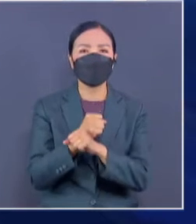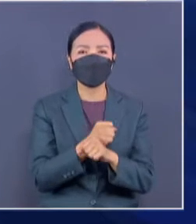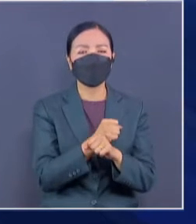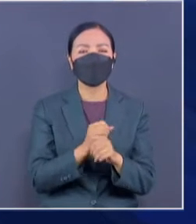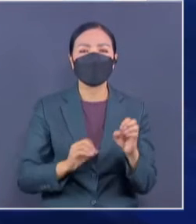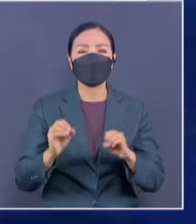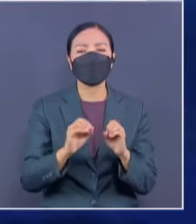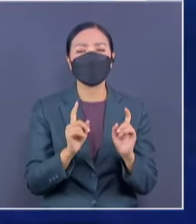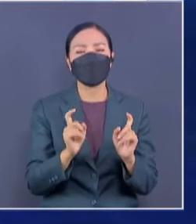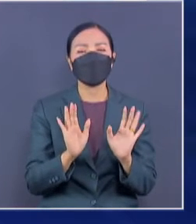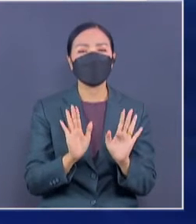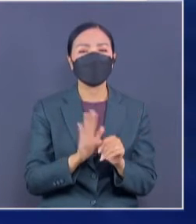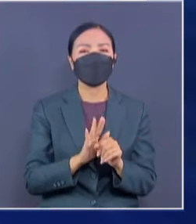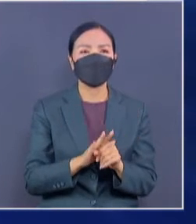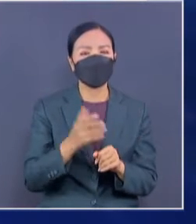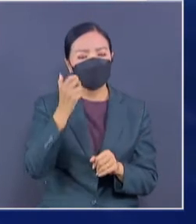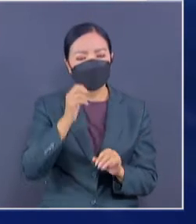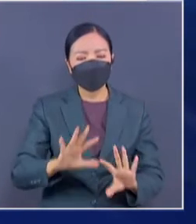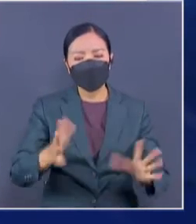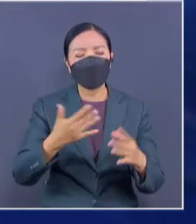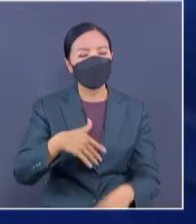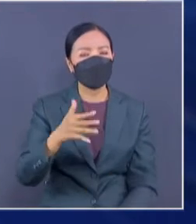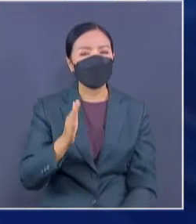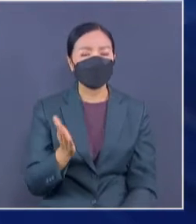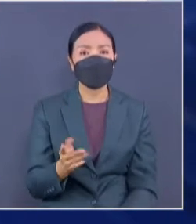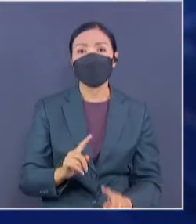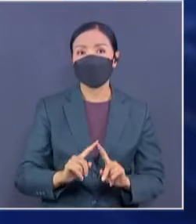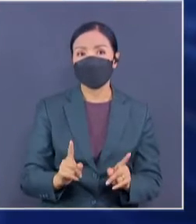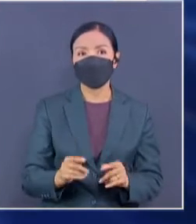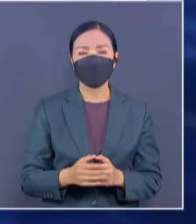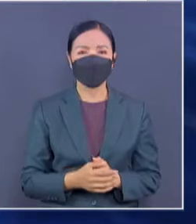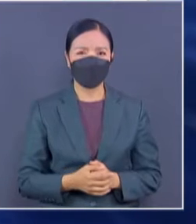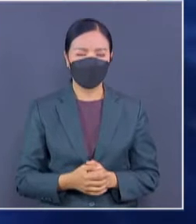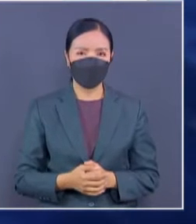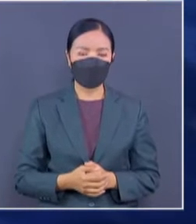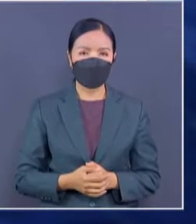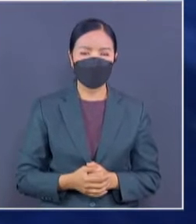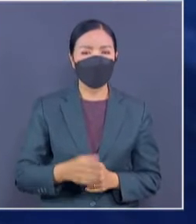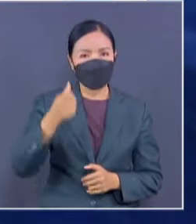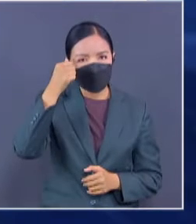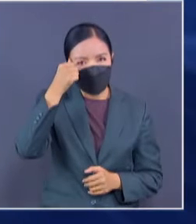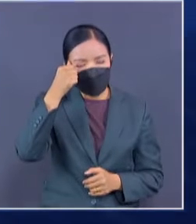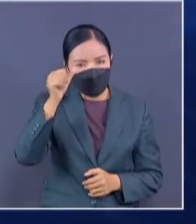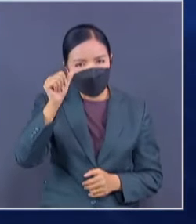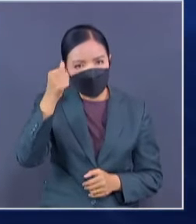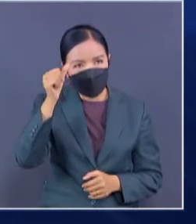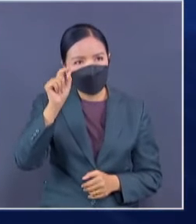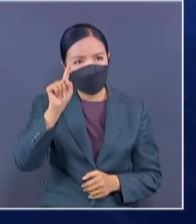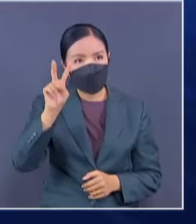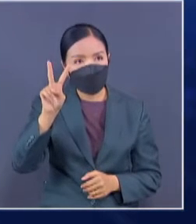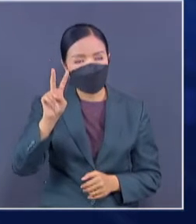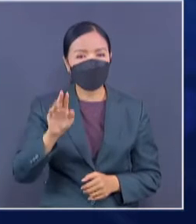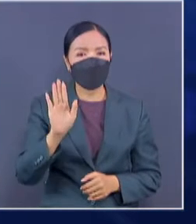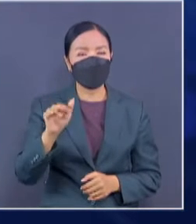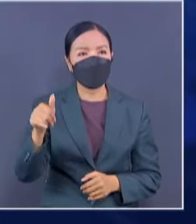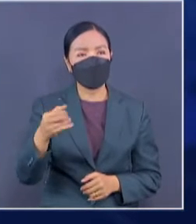พอใจแล้วเพียงพอแล้วโทรศัพท์หายไปช่างมันแต่ไม่คาดคิดครับผ่านไป2วันทางอุทยานติดต่